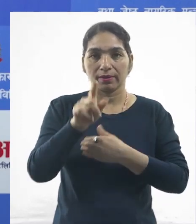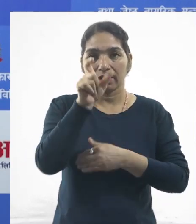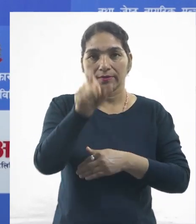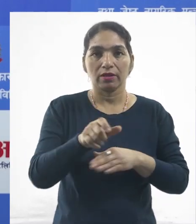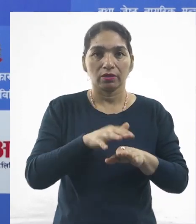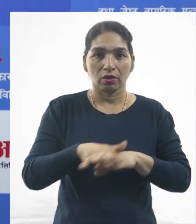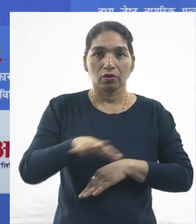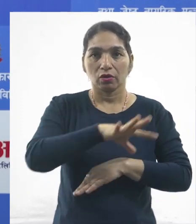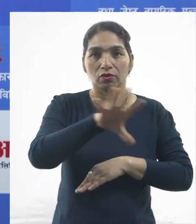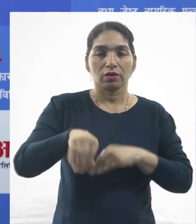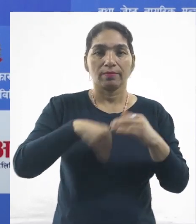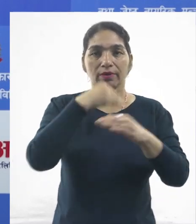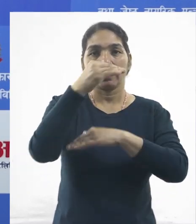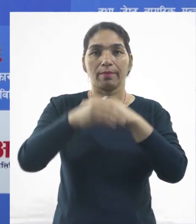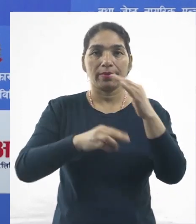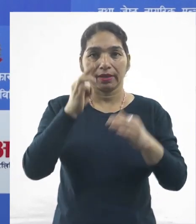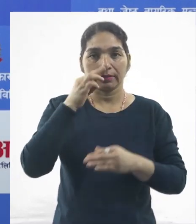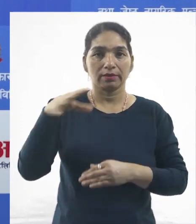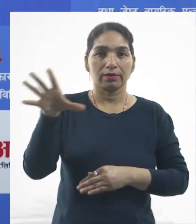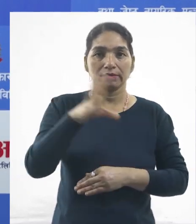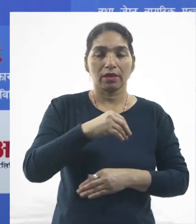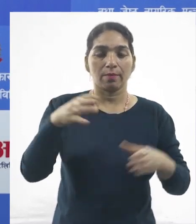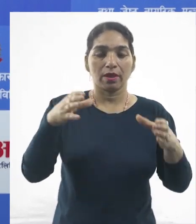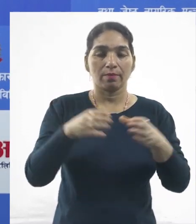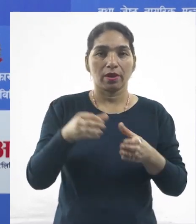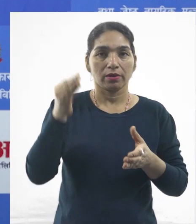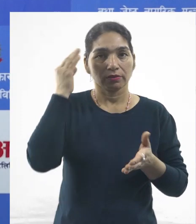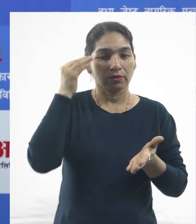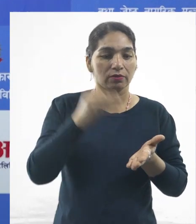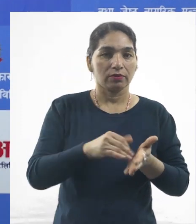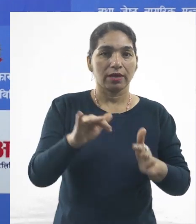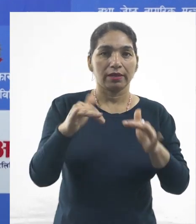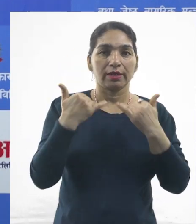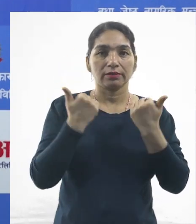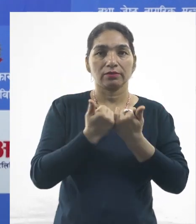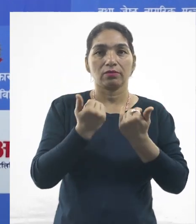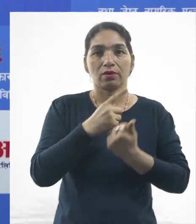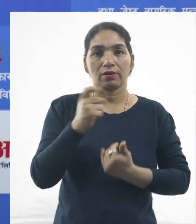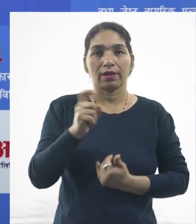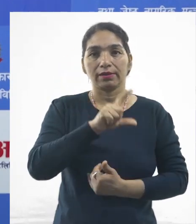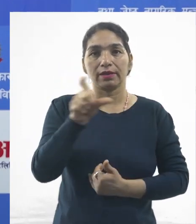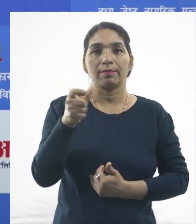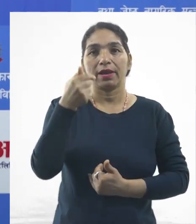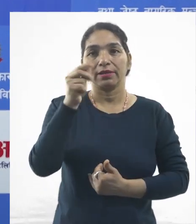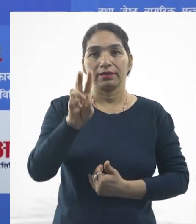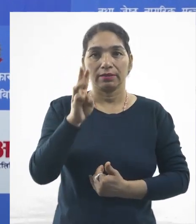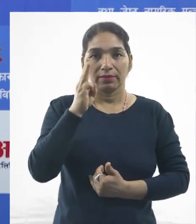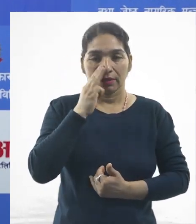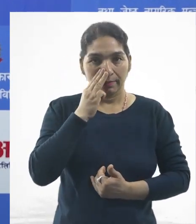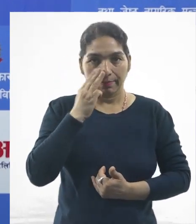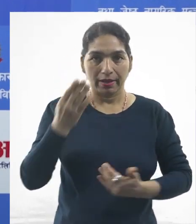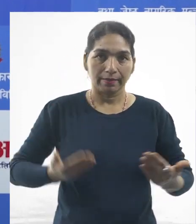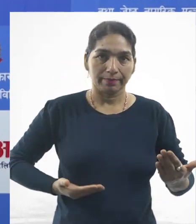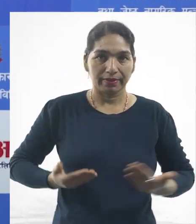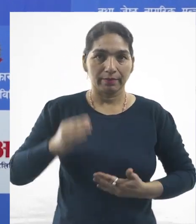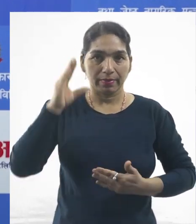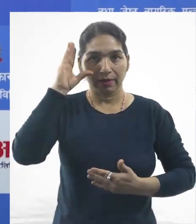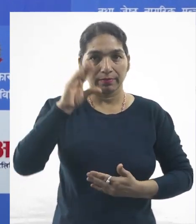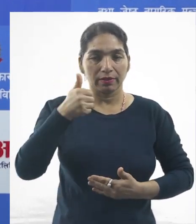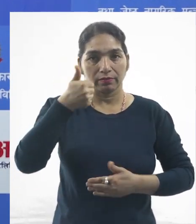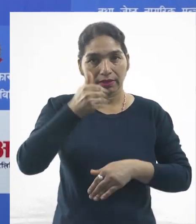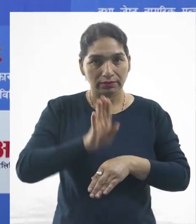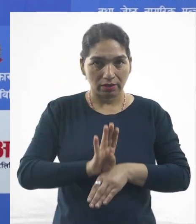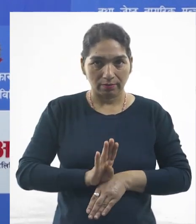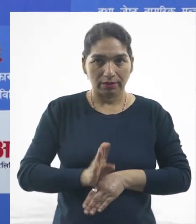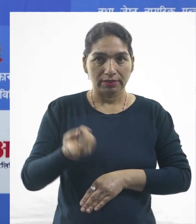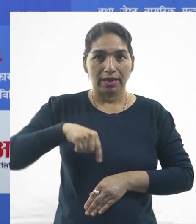व्यक्तिहरूको समग्र विकासमा सबै पक्षको ध्यानाकर्षण गराउनका लागि नेपाल टेलिभिजनको पर्दामा प्रत्येक बिहिबार साँझ